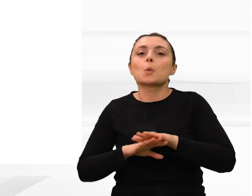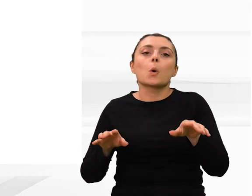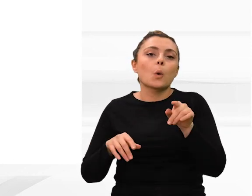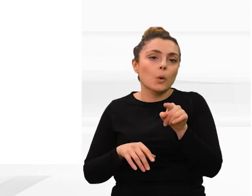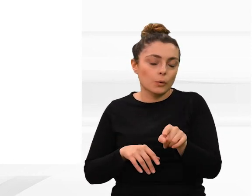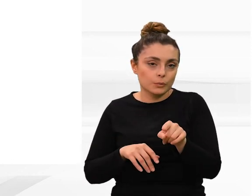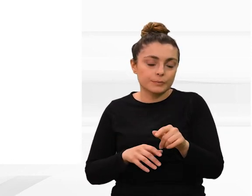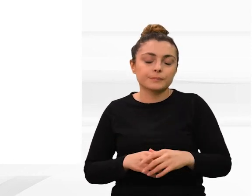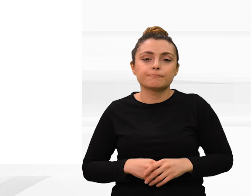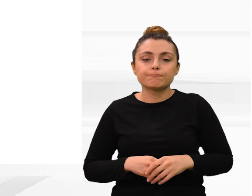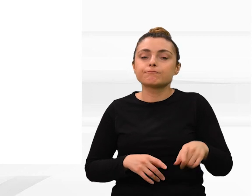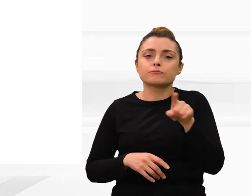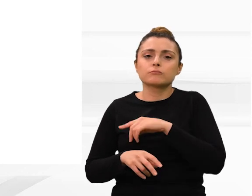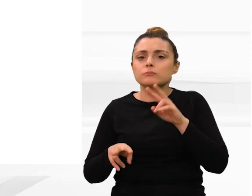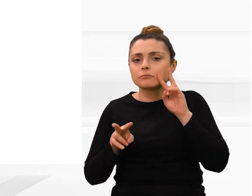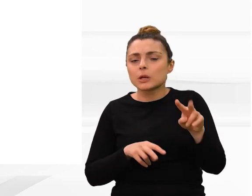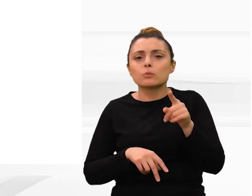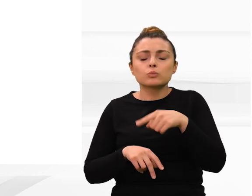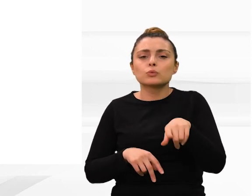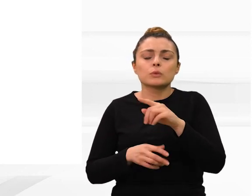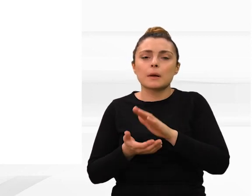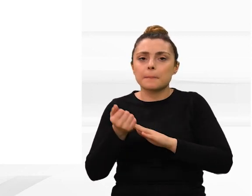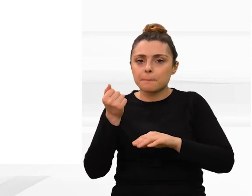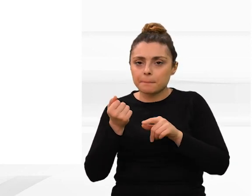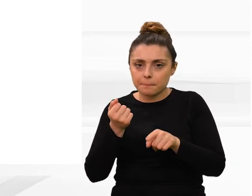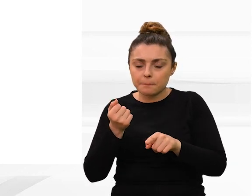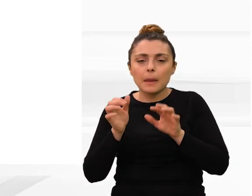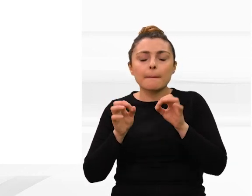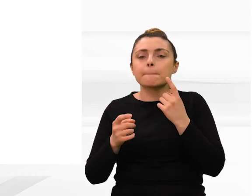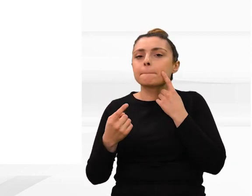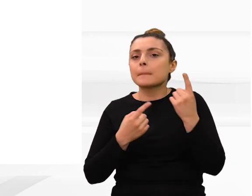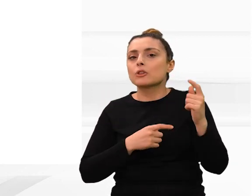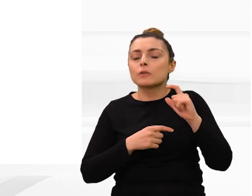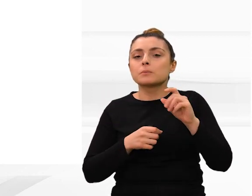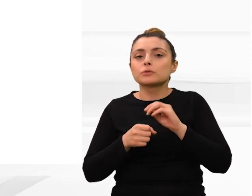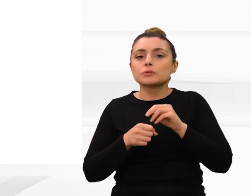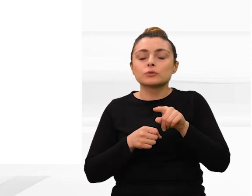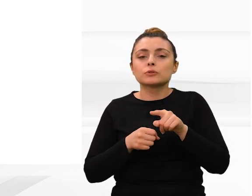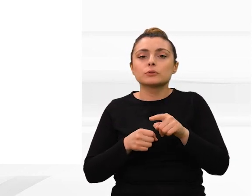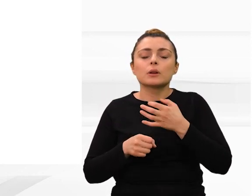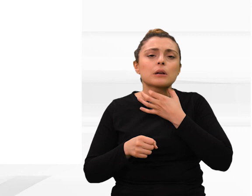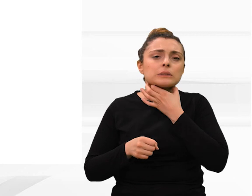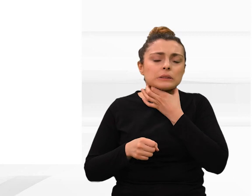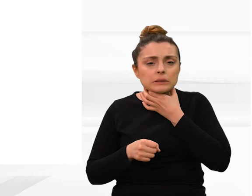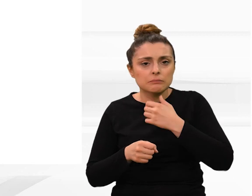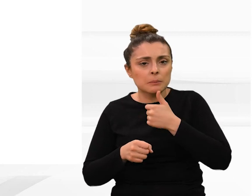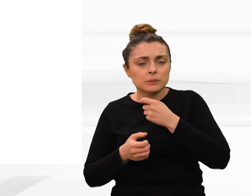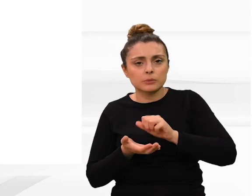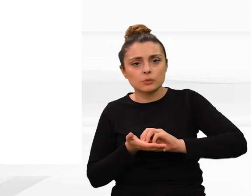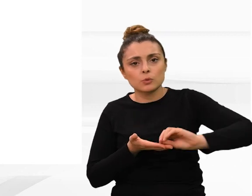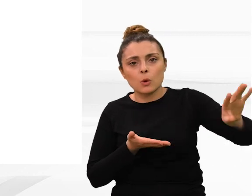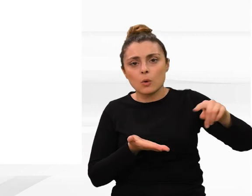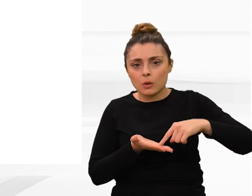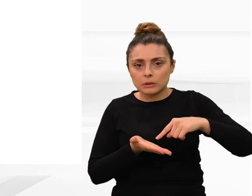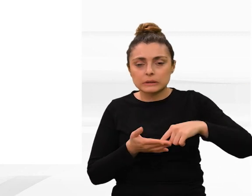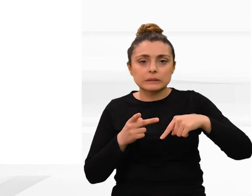arkadaşlar bunlara baktığımızda bunları ele aldığımızda hemen bakalım seçeneklerimizi geçim sıkıntısı çeken babasına gönderdiği